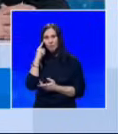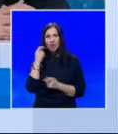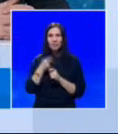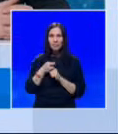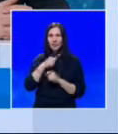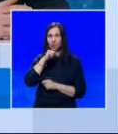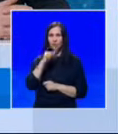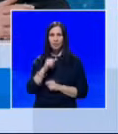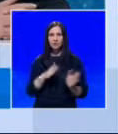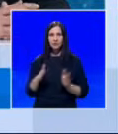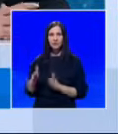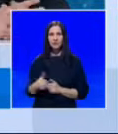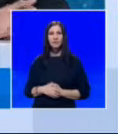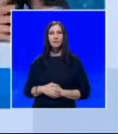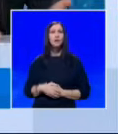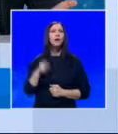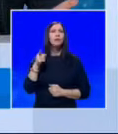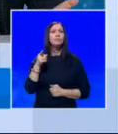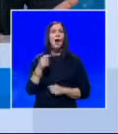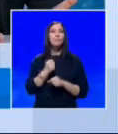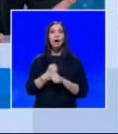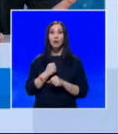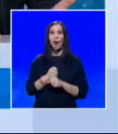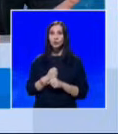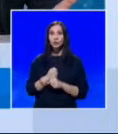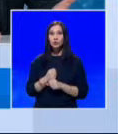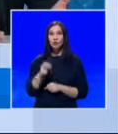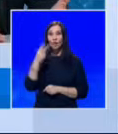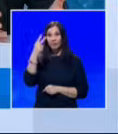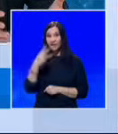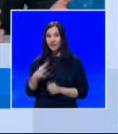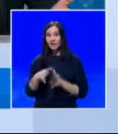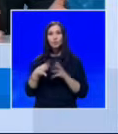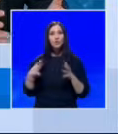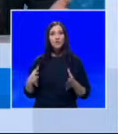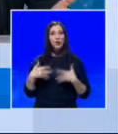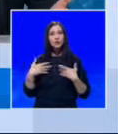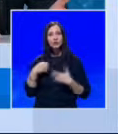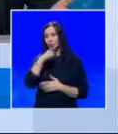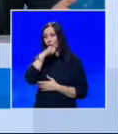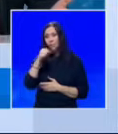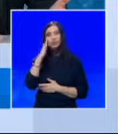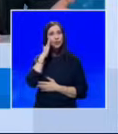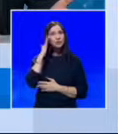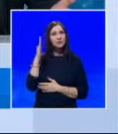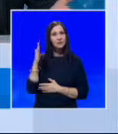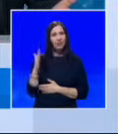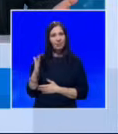да прави компромисите? Там е работата, че 2/3 мнозинство изисква компромис от страна